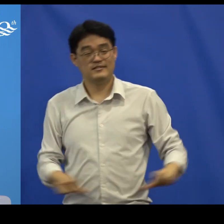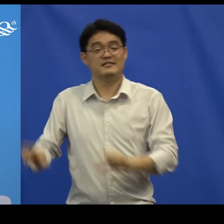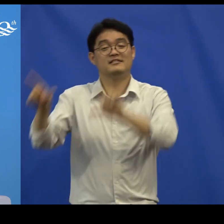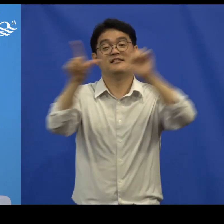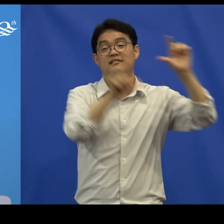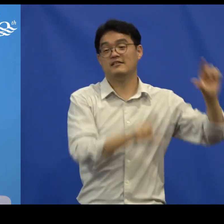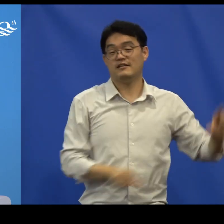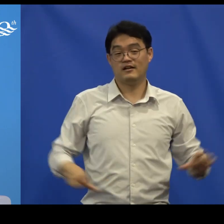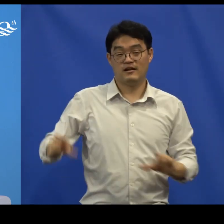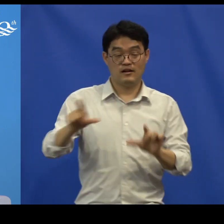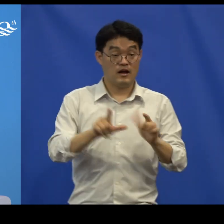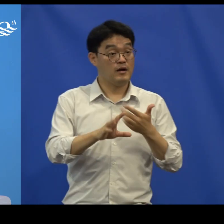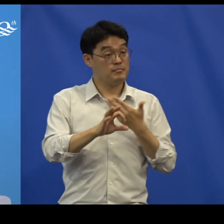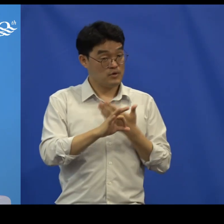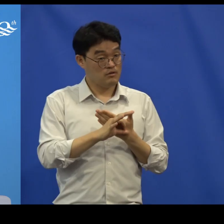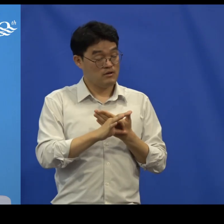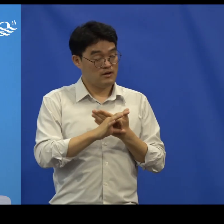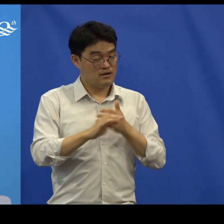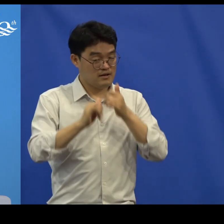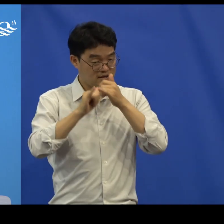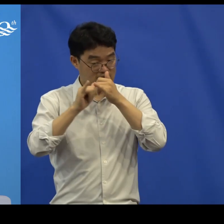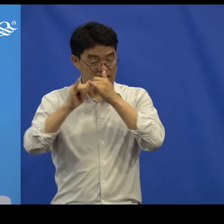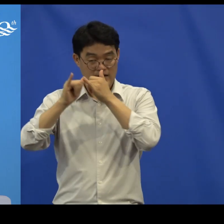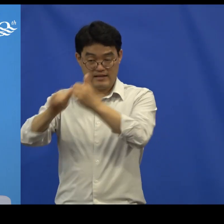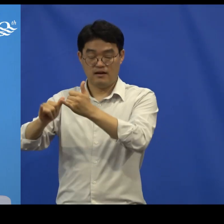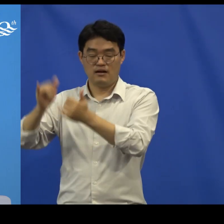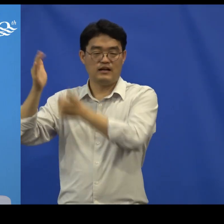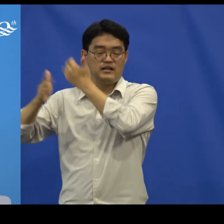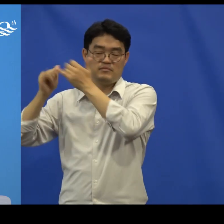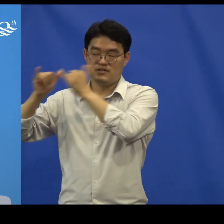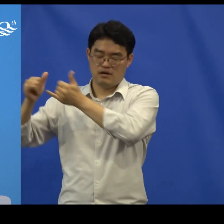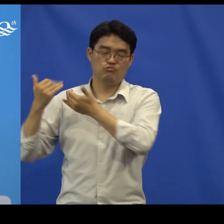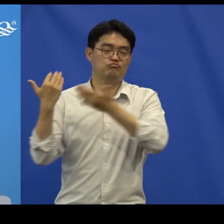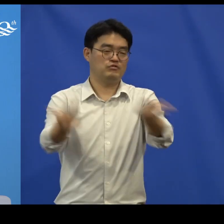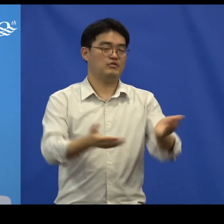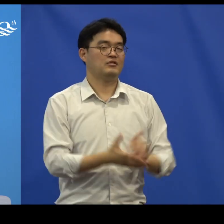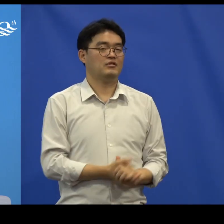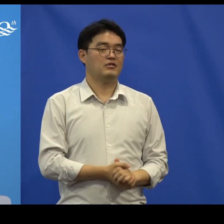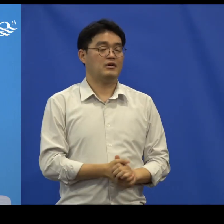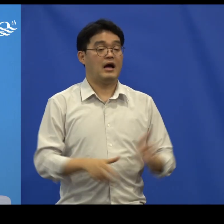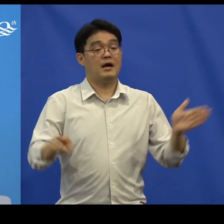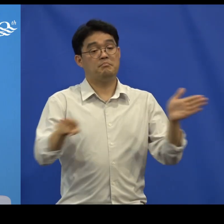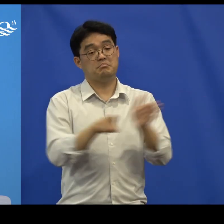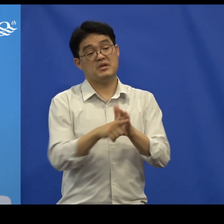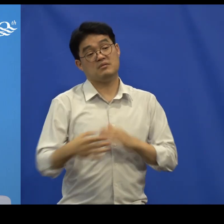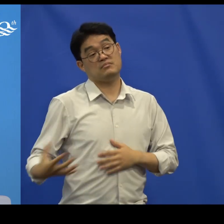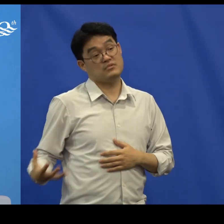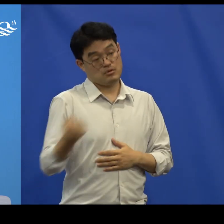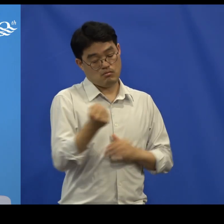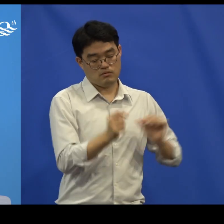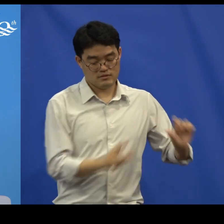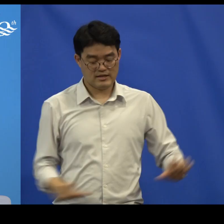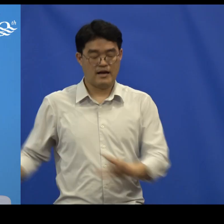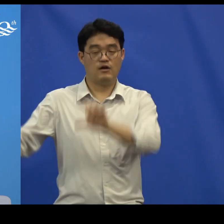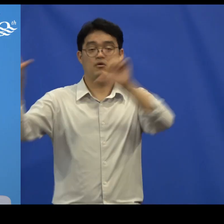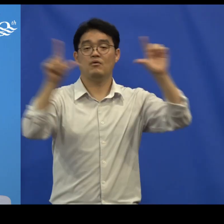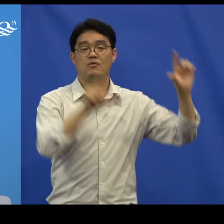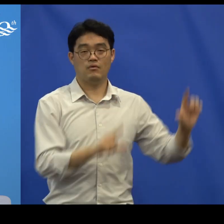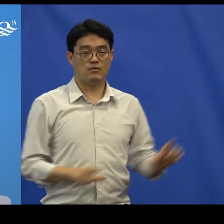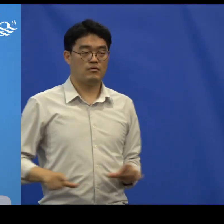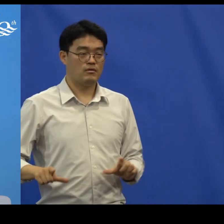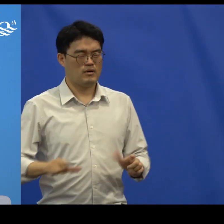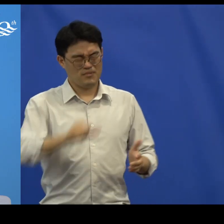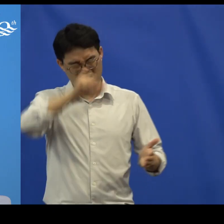주신다고. 상을 주신다. 그러니까 믿음으로 산 사람, 믿음으로 생명을 건 사람들,